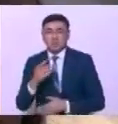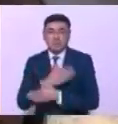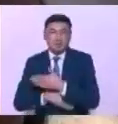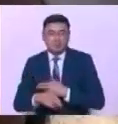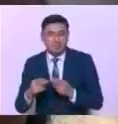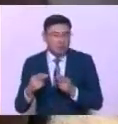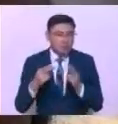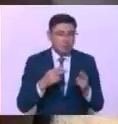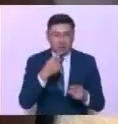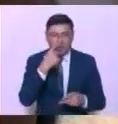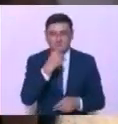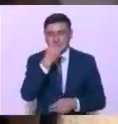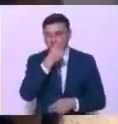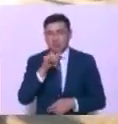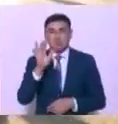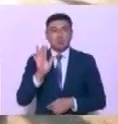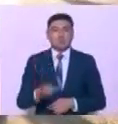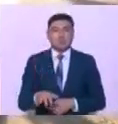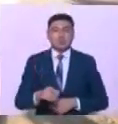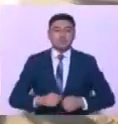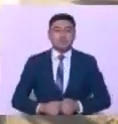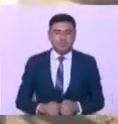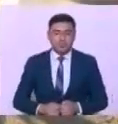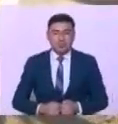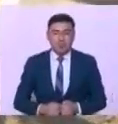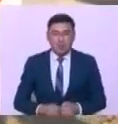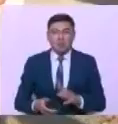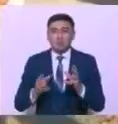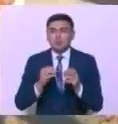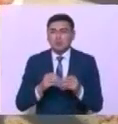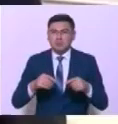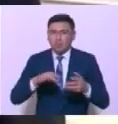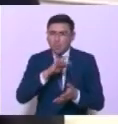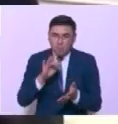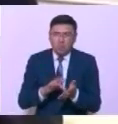крытого манежа внутри города объясняется его не соответствием санитарным